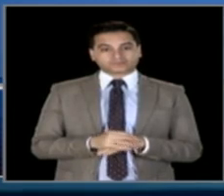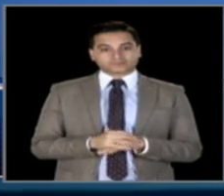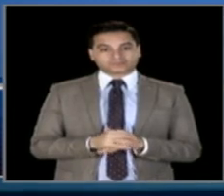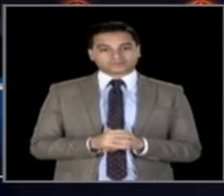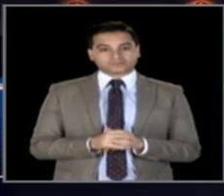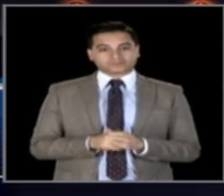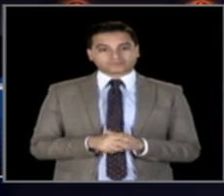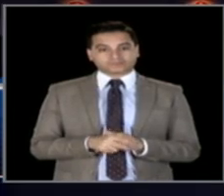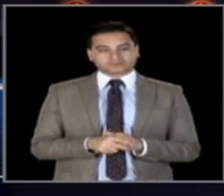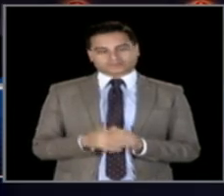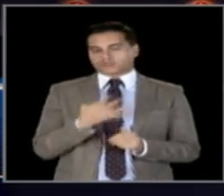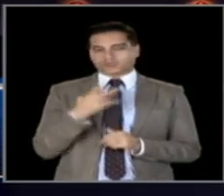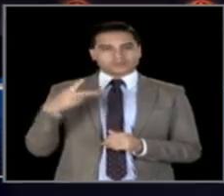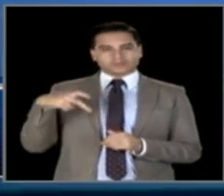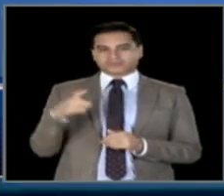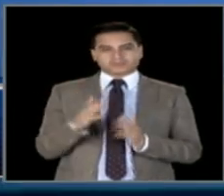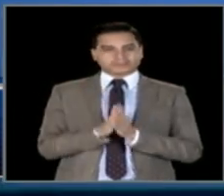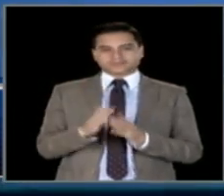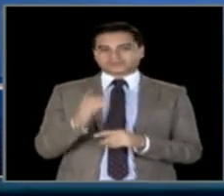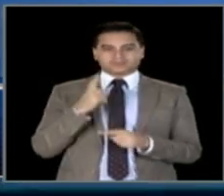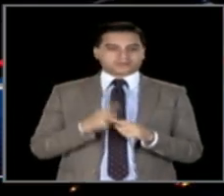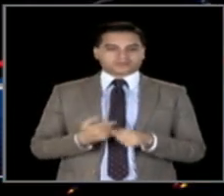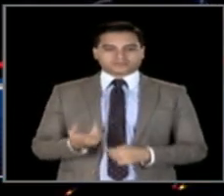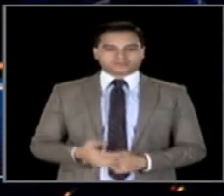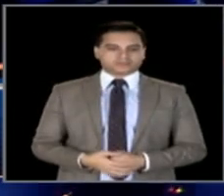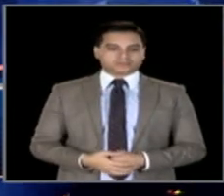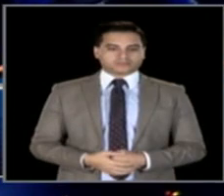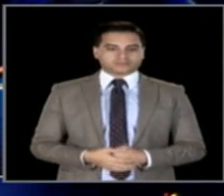ربما 80. هارد لك، إجابة خاطئة.